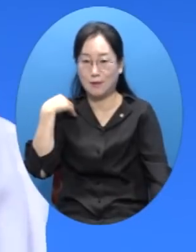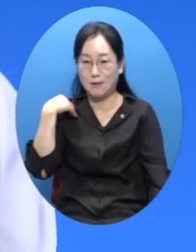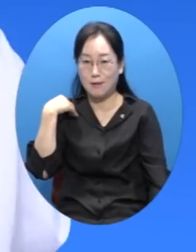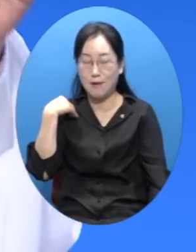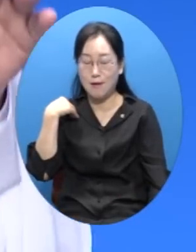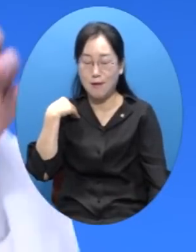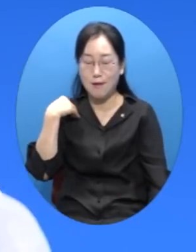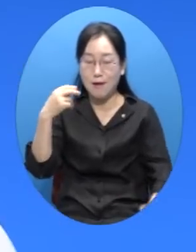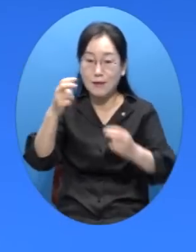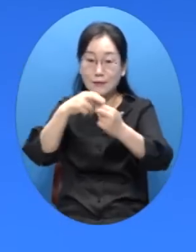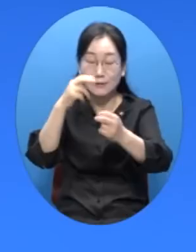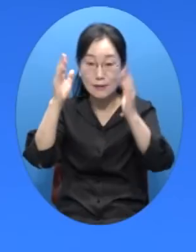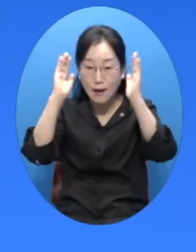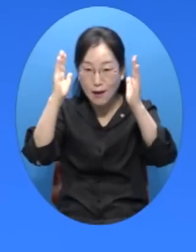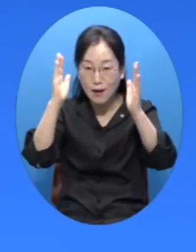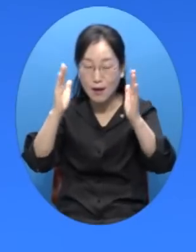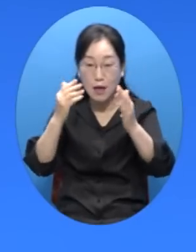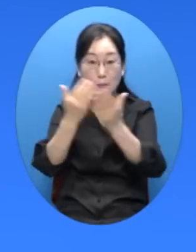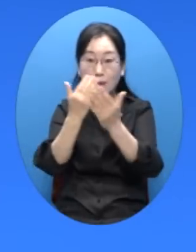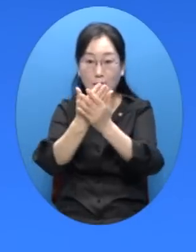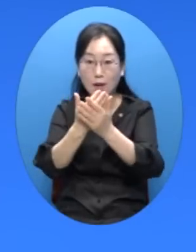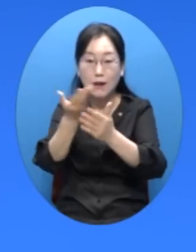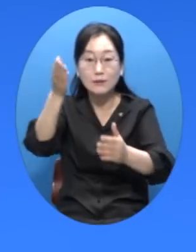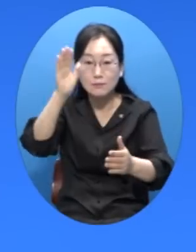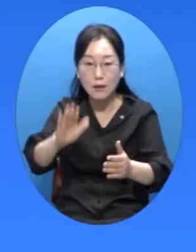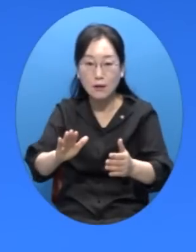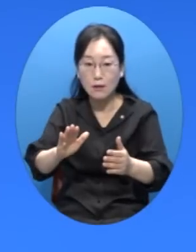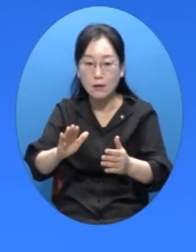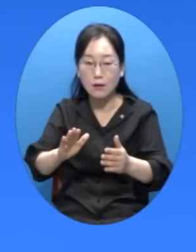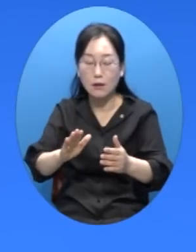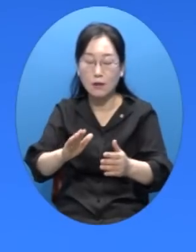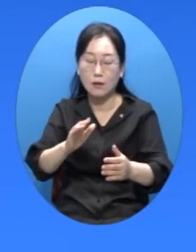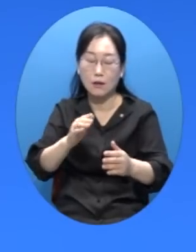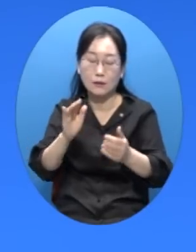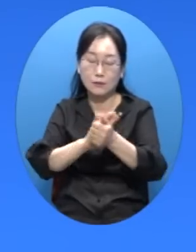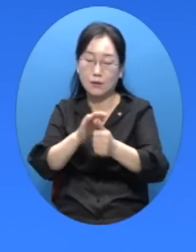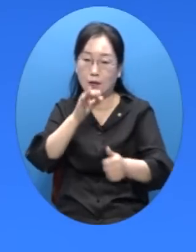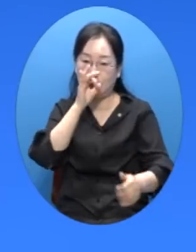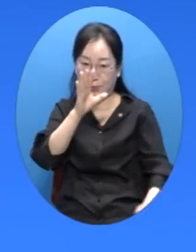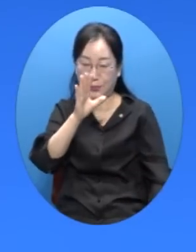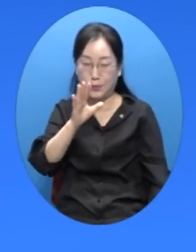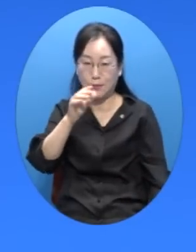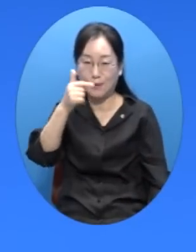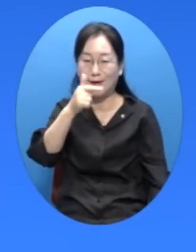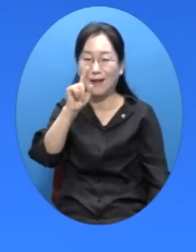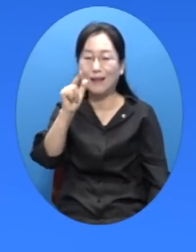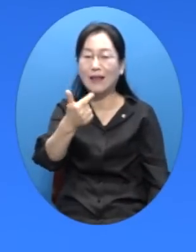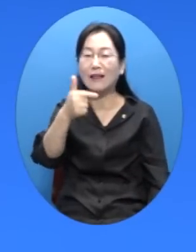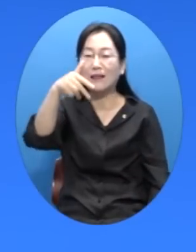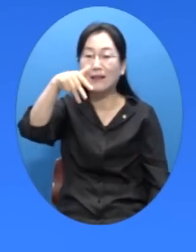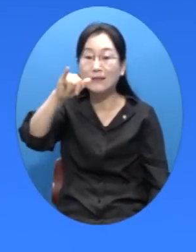아무리 의학이 발달돼도 의학으로 치유하지 못하는 난치병들이 많이